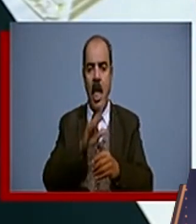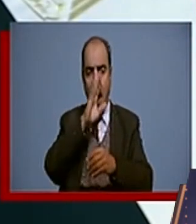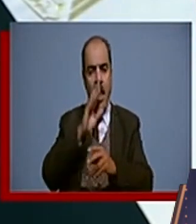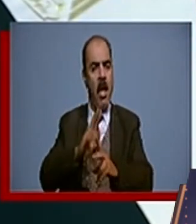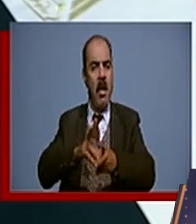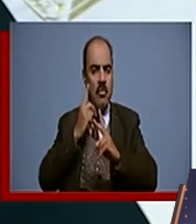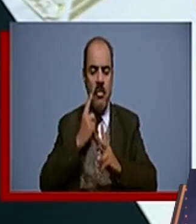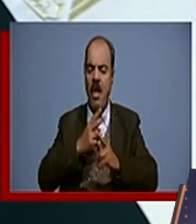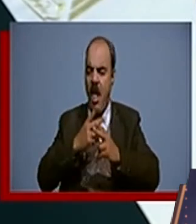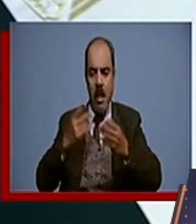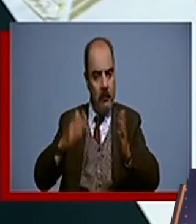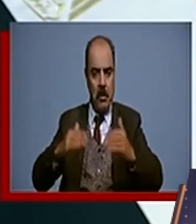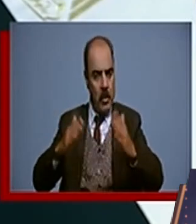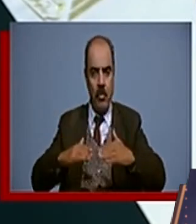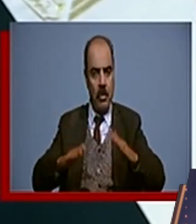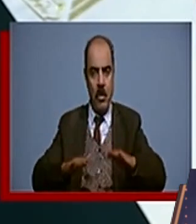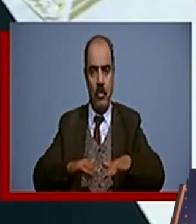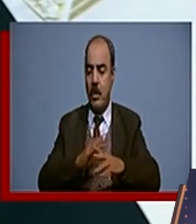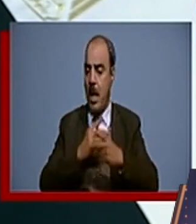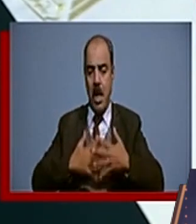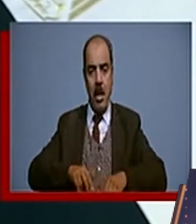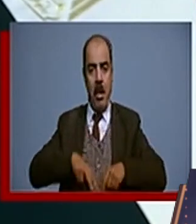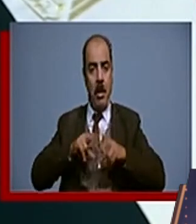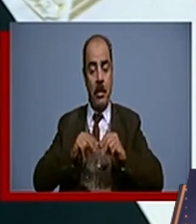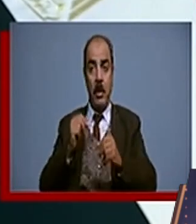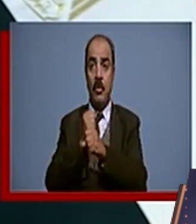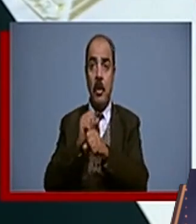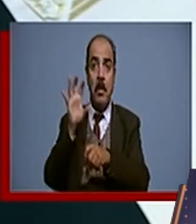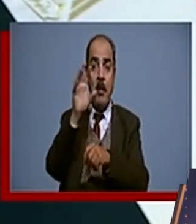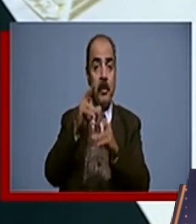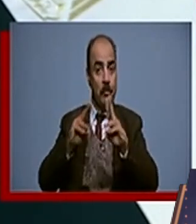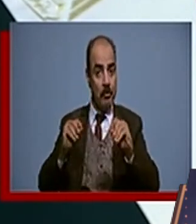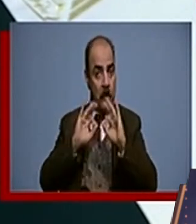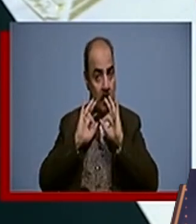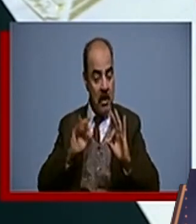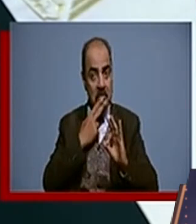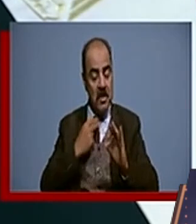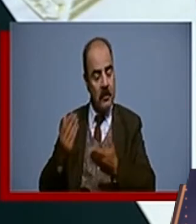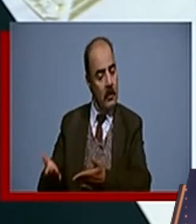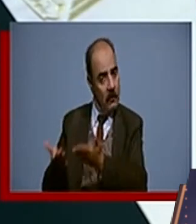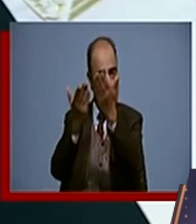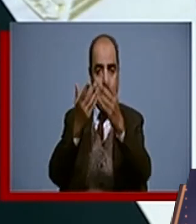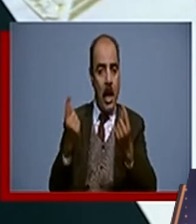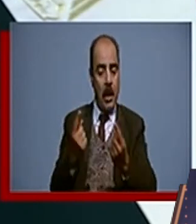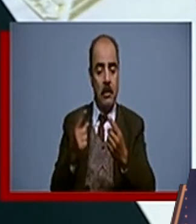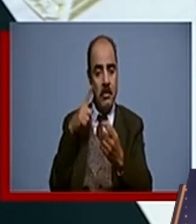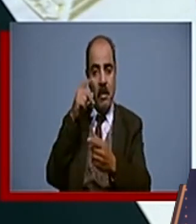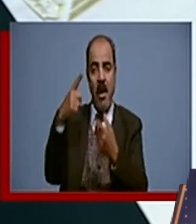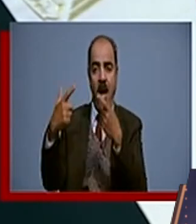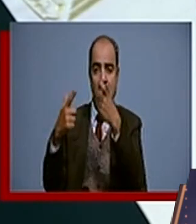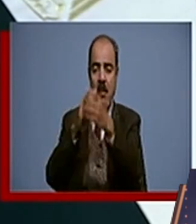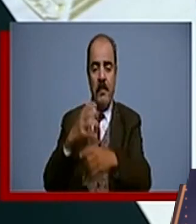بيعيشوا كمواطنين داخل بلدنا إلى أن تتحسن ظروفهم أو طبقا للواقع الصعب اللي هم جايين منه في